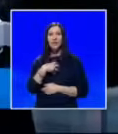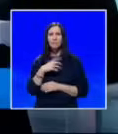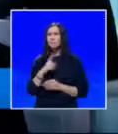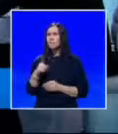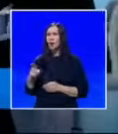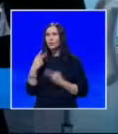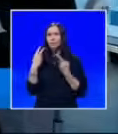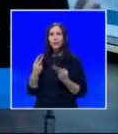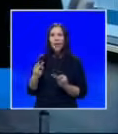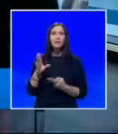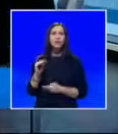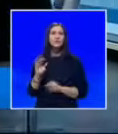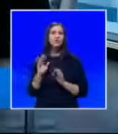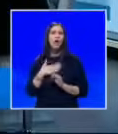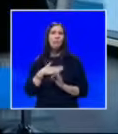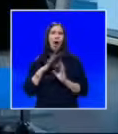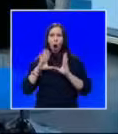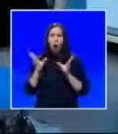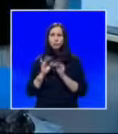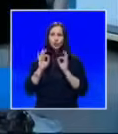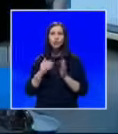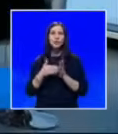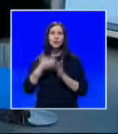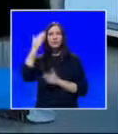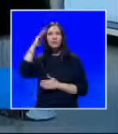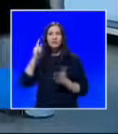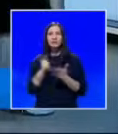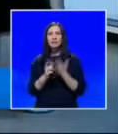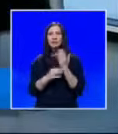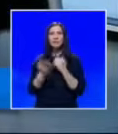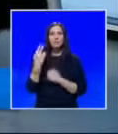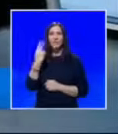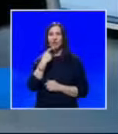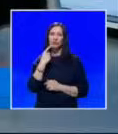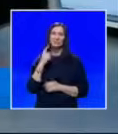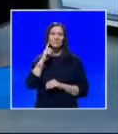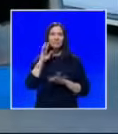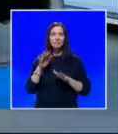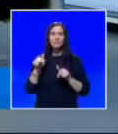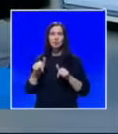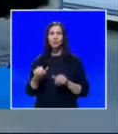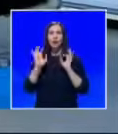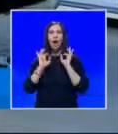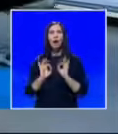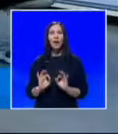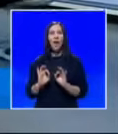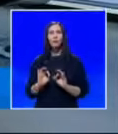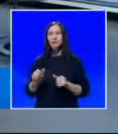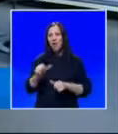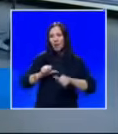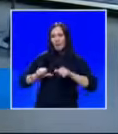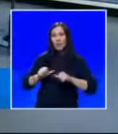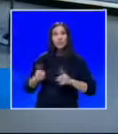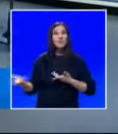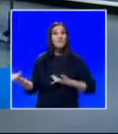наблюдатели казват, че има общо точно заради датата 17 март преди 2 години. Не съмняваме това. Тук реално се заплетоха